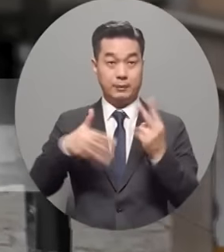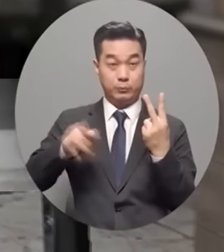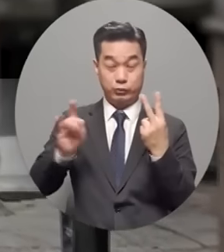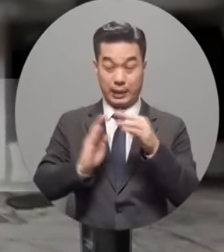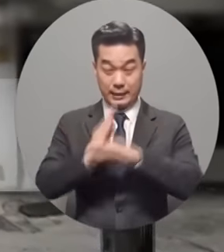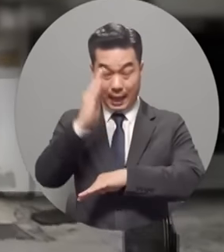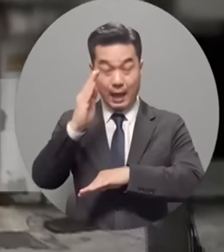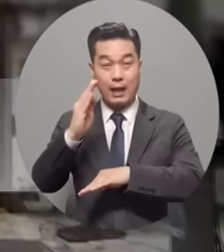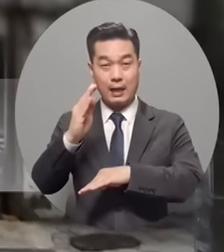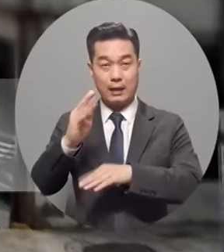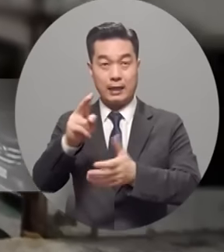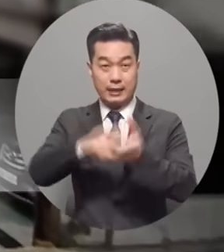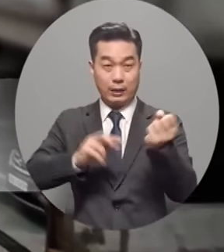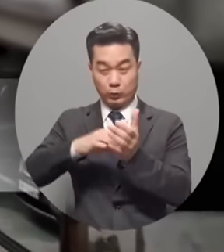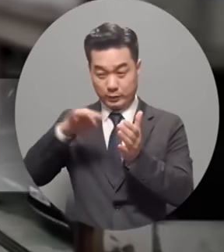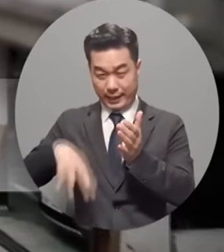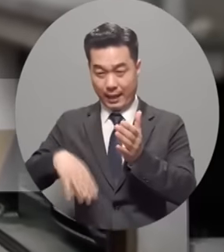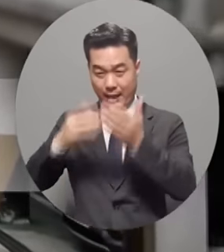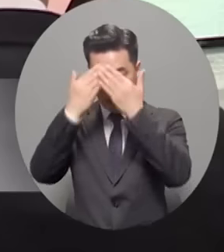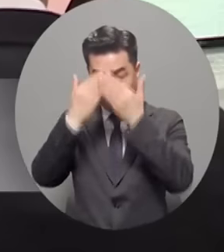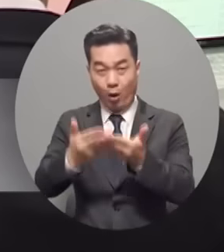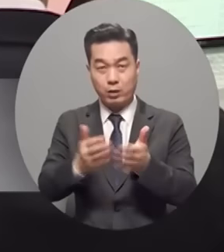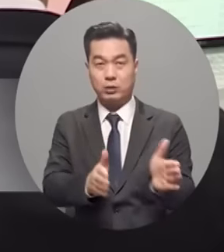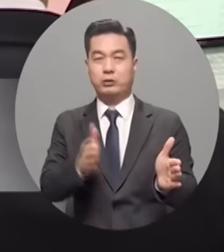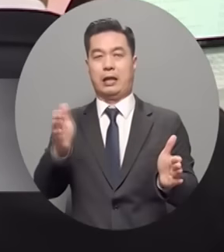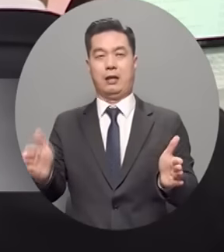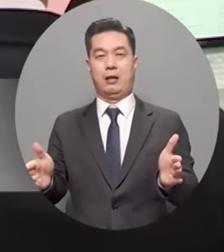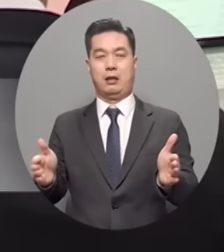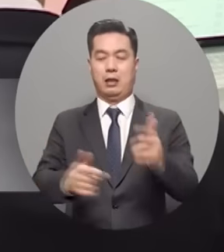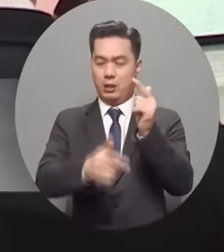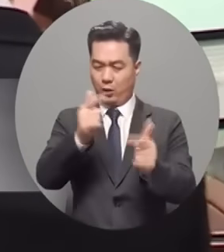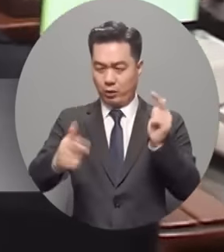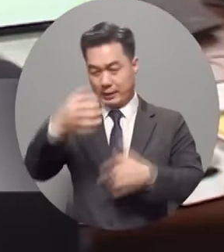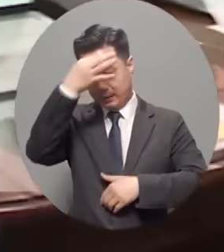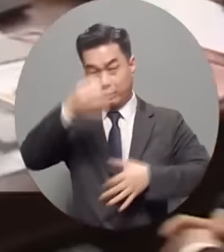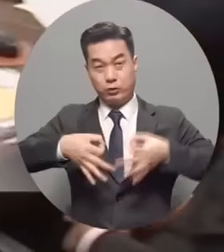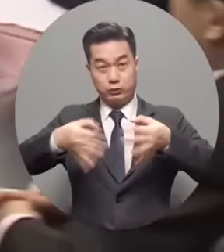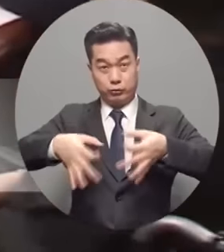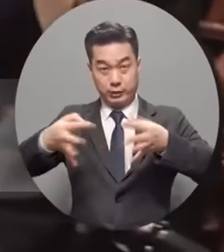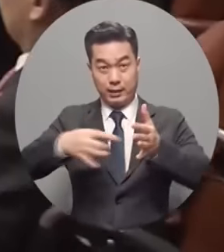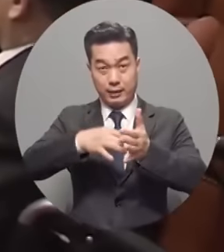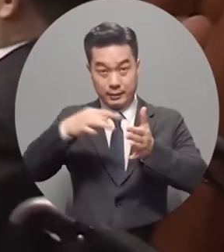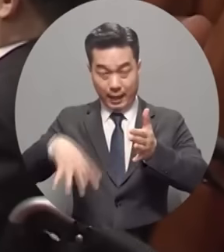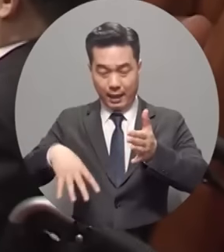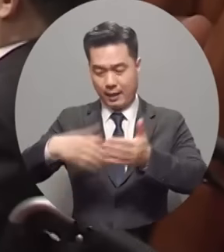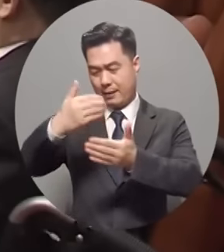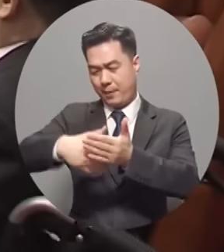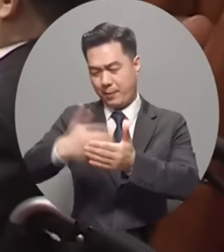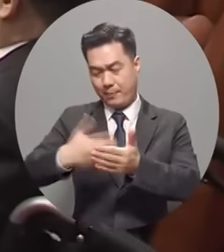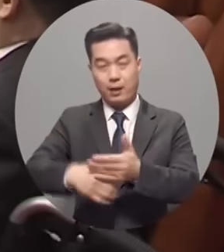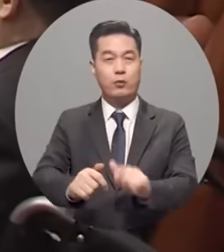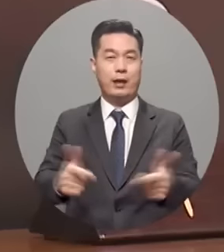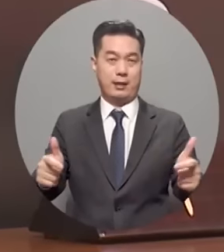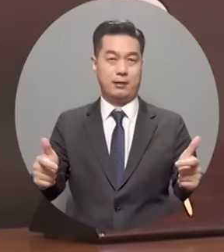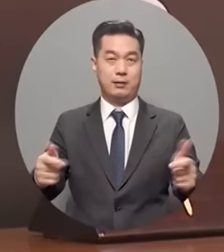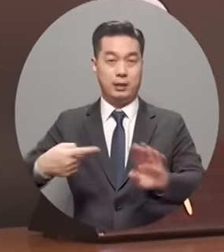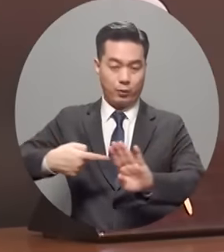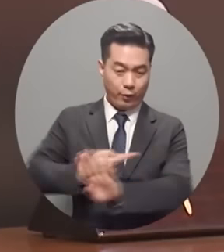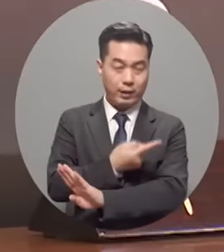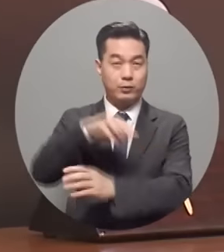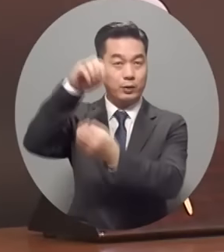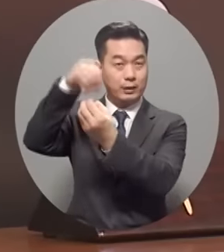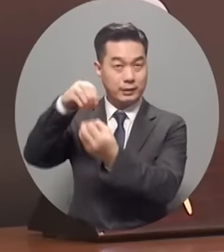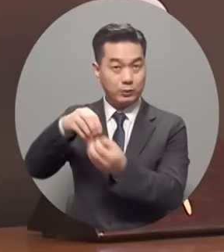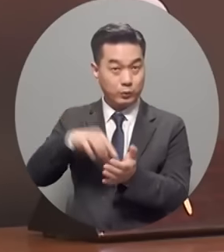중과세를 면제해 주는 조치가 연장되고 각종 기술투자 세액 공제도 확대됩니다 이밖에도 상속세